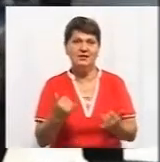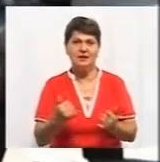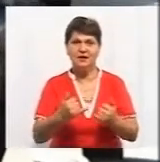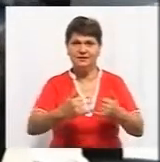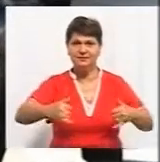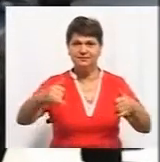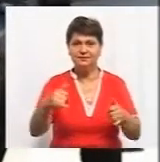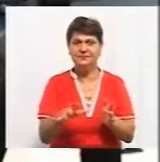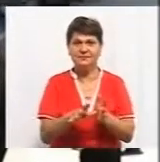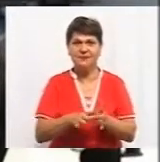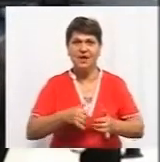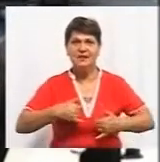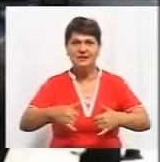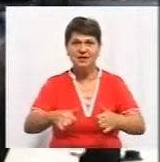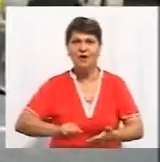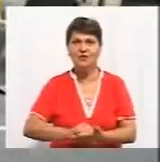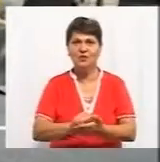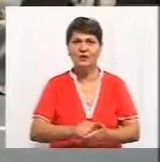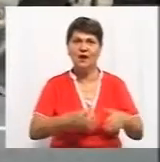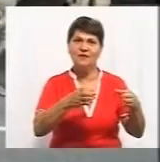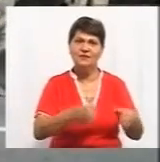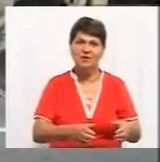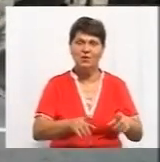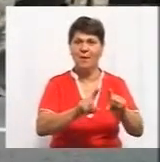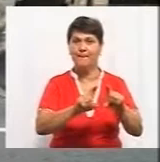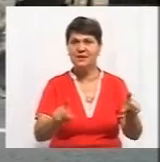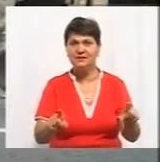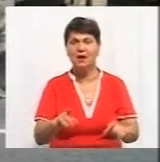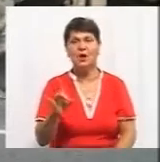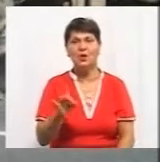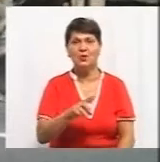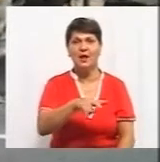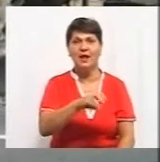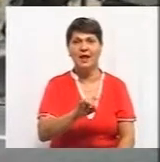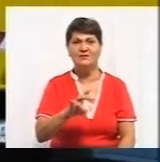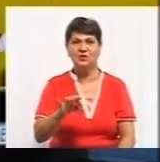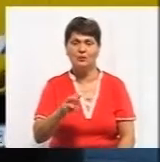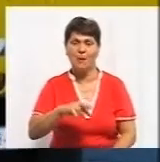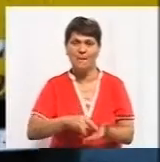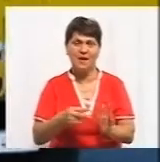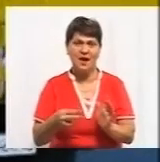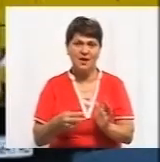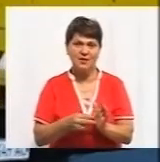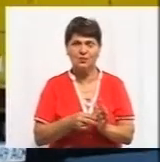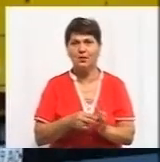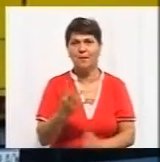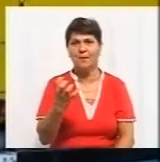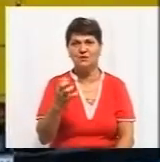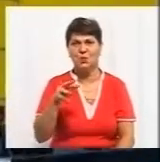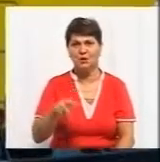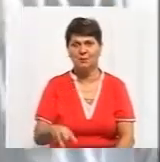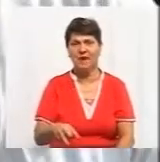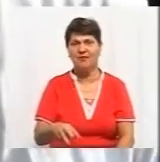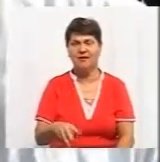прокладають комунікації і заливають фундамент для встановлення підстанції. Робітник Дмитро Левченко каже, сьогодні планують прокласти 500 метрів